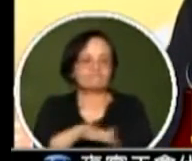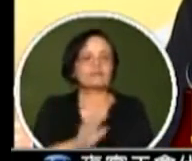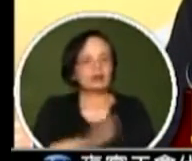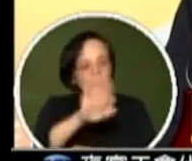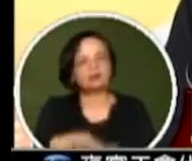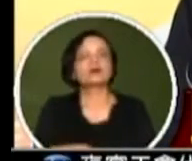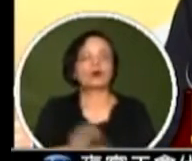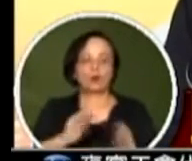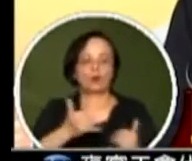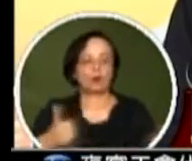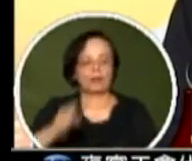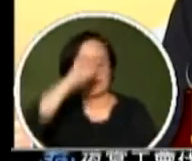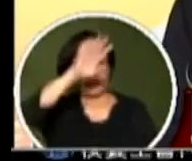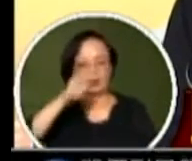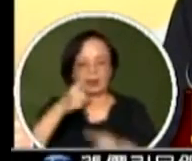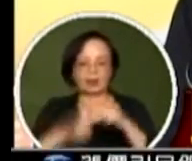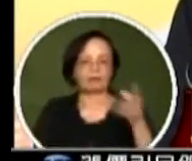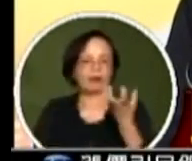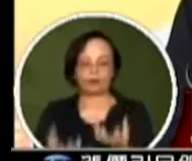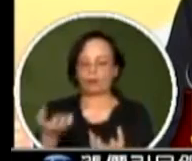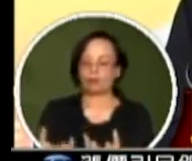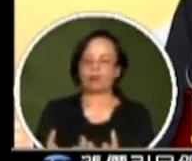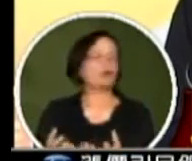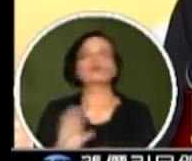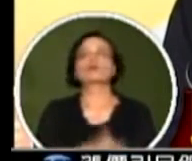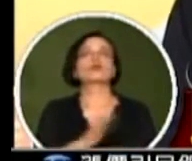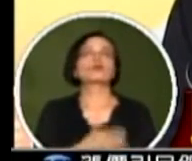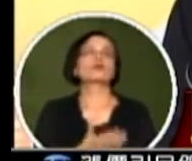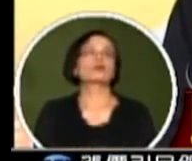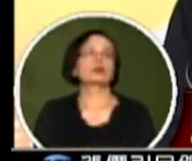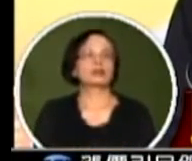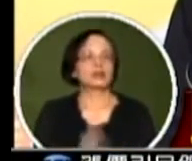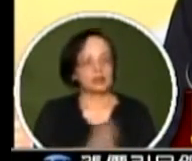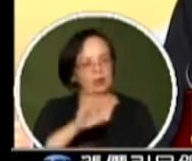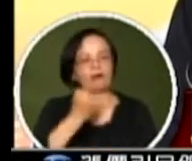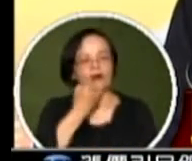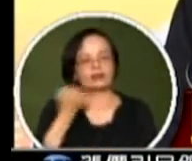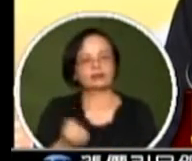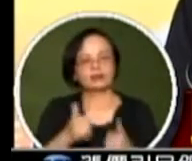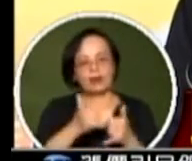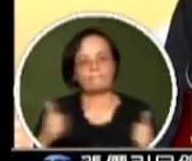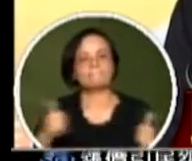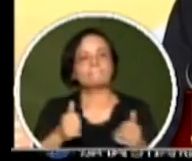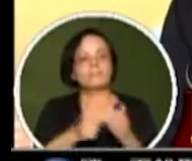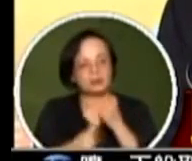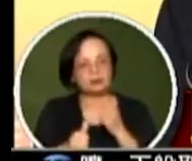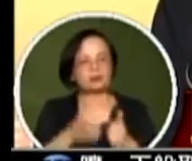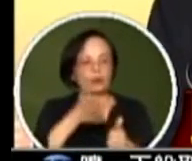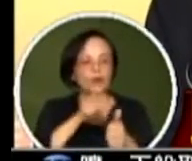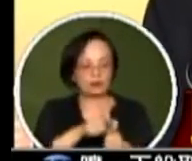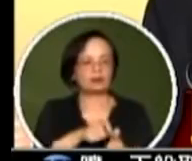啊。这不但会当对咱这个民生议题，还是公民投票有真大的帮忙